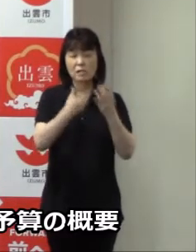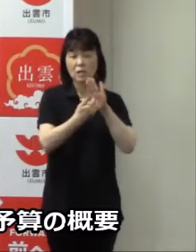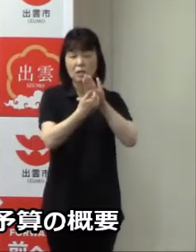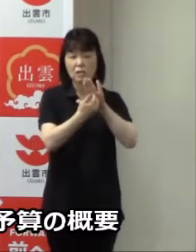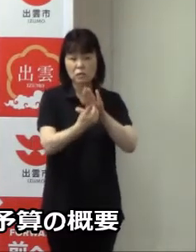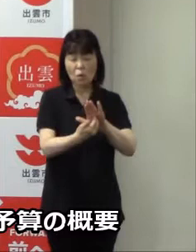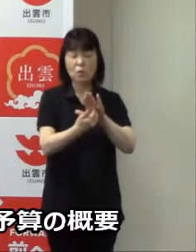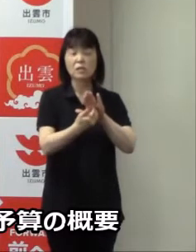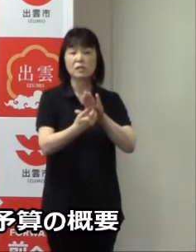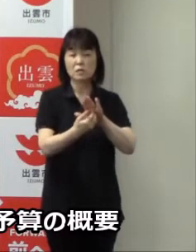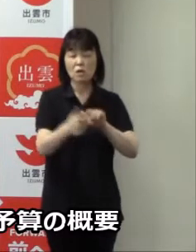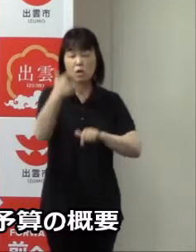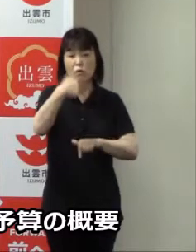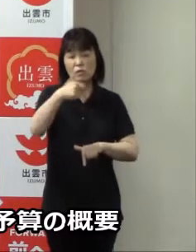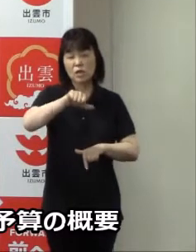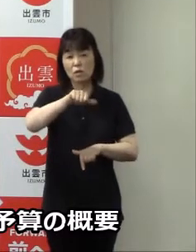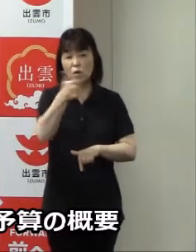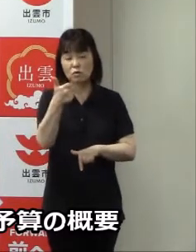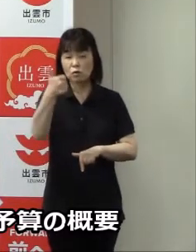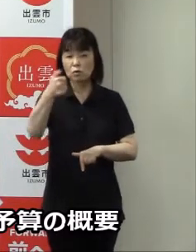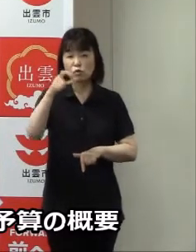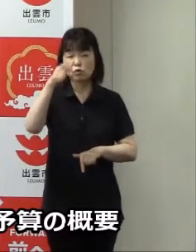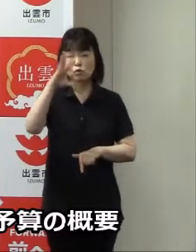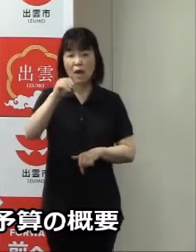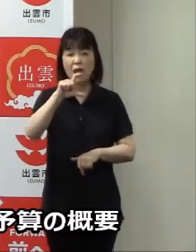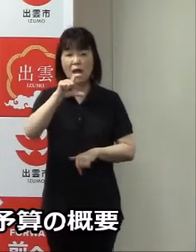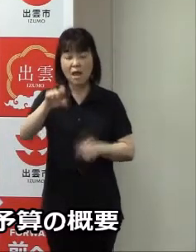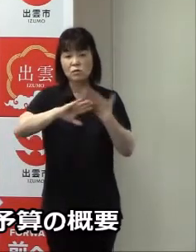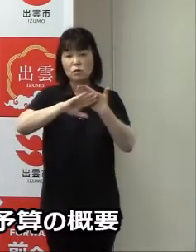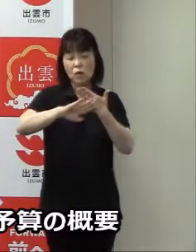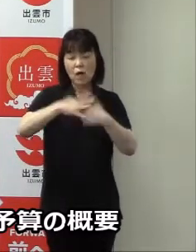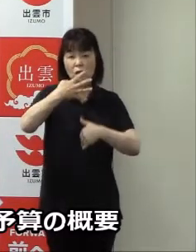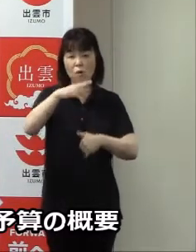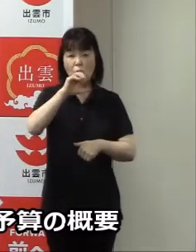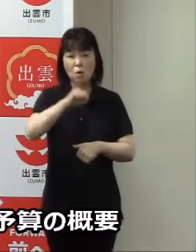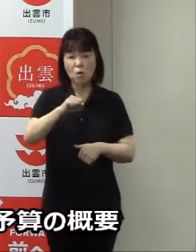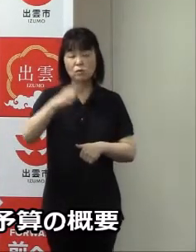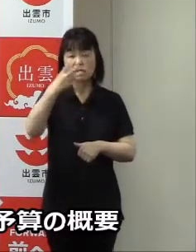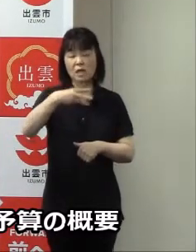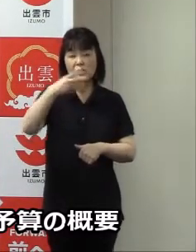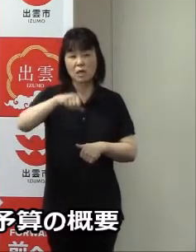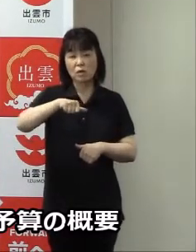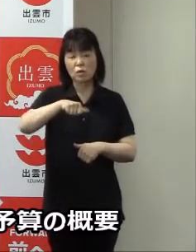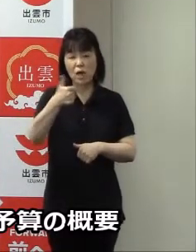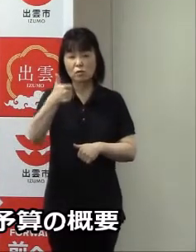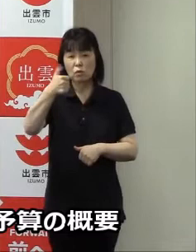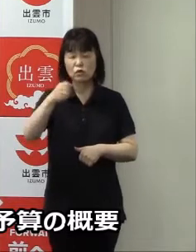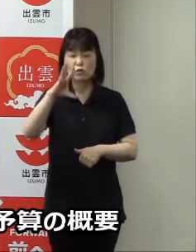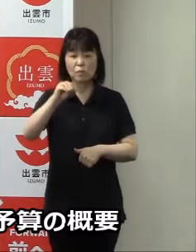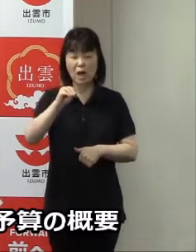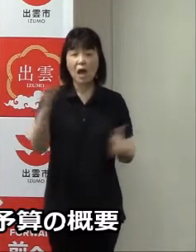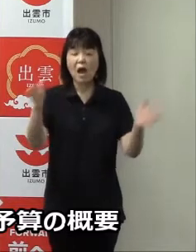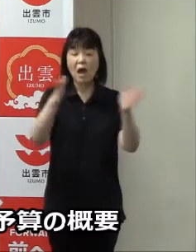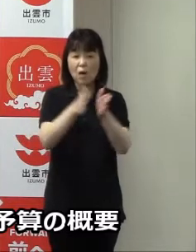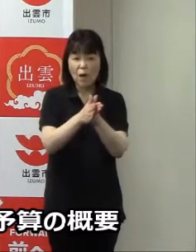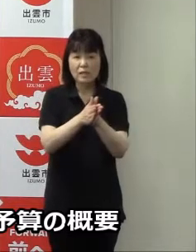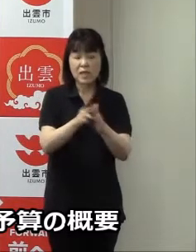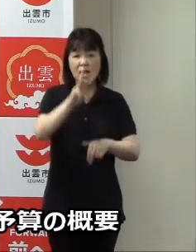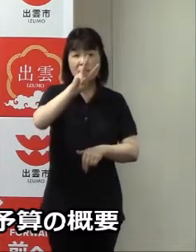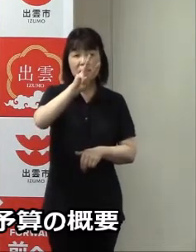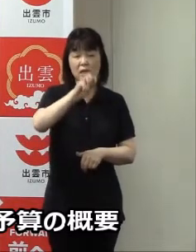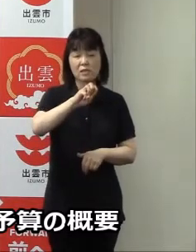に6550万円、その他事業に4億3550万円、合計が